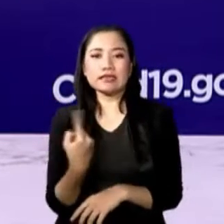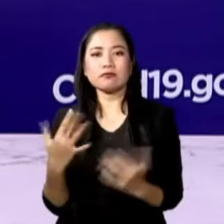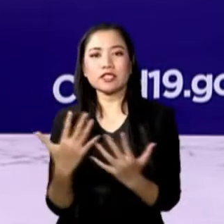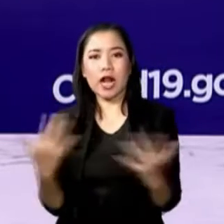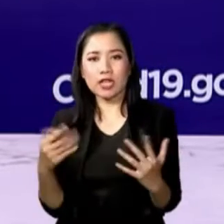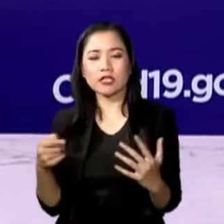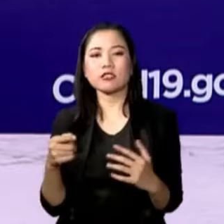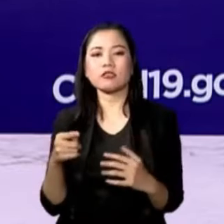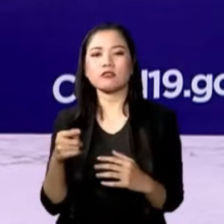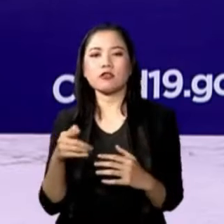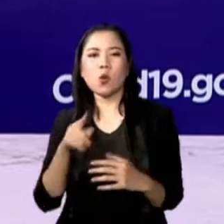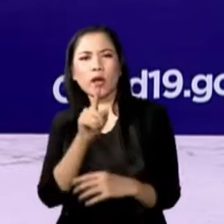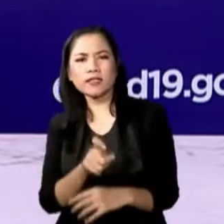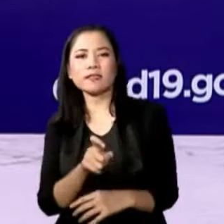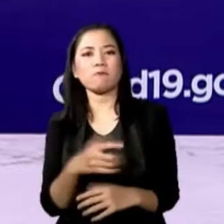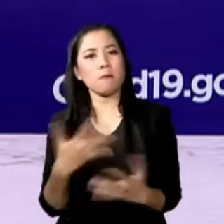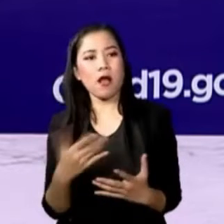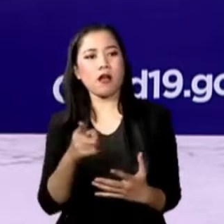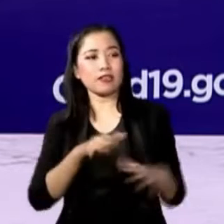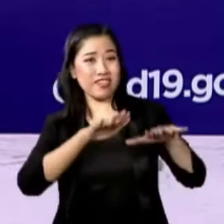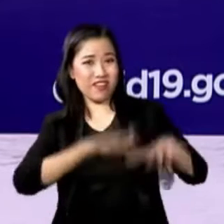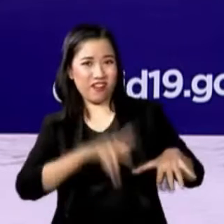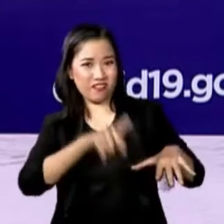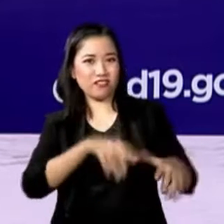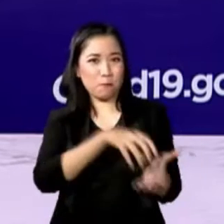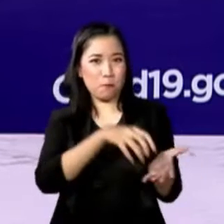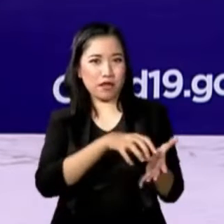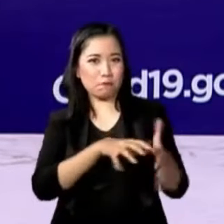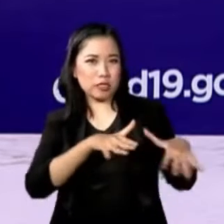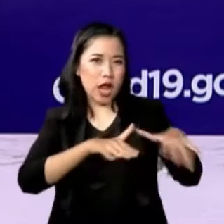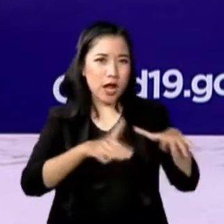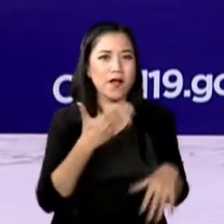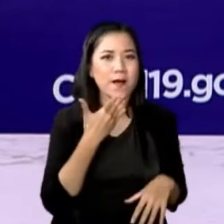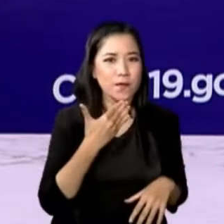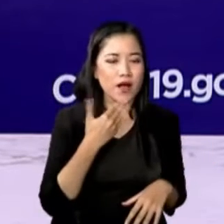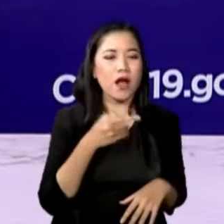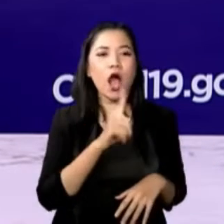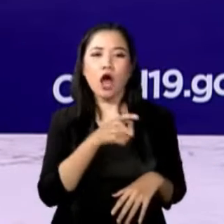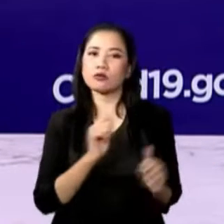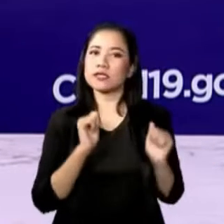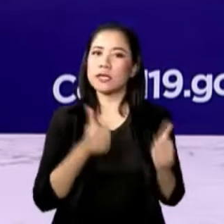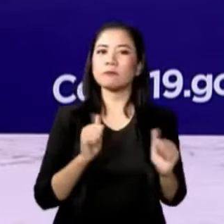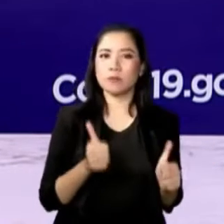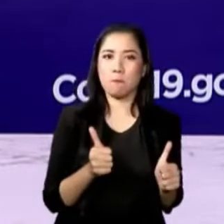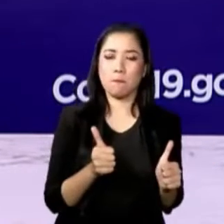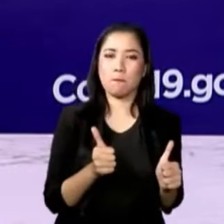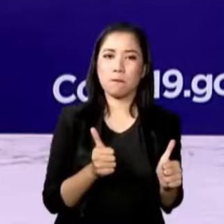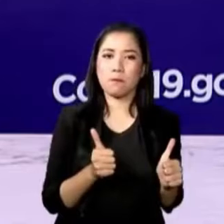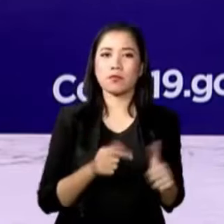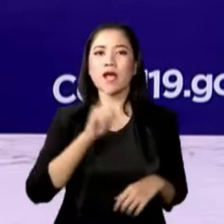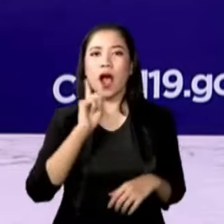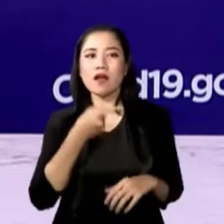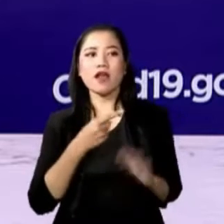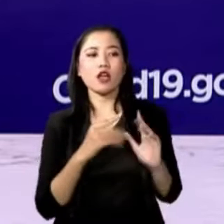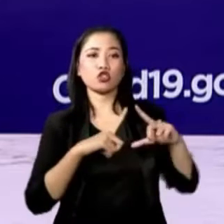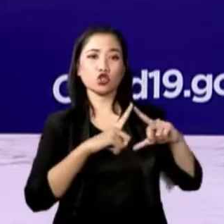masyarakat, khususnya yang tinggal di daerah rawan bencana, untuk meningkatkan rasa kesiapsiagaan. Sesuai dengan